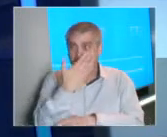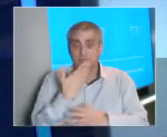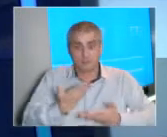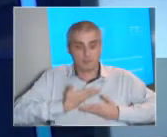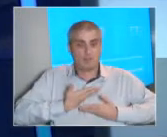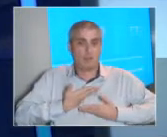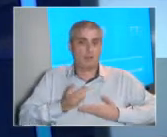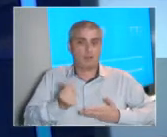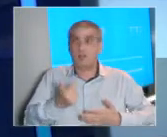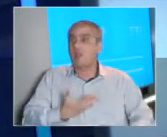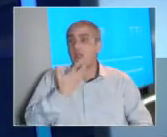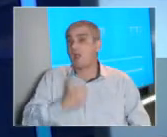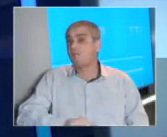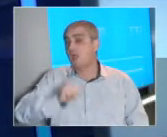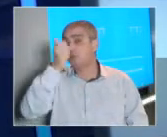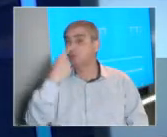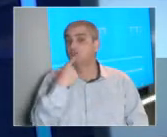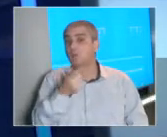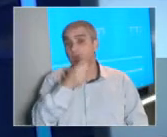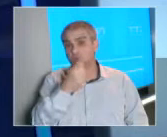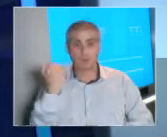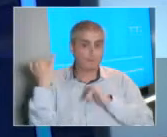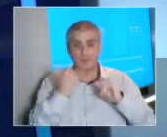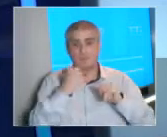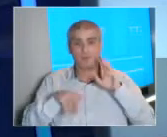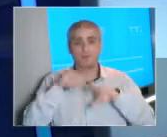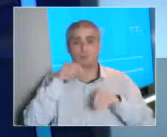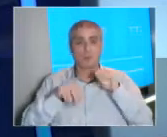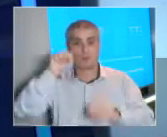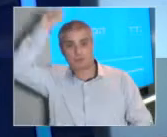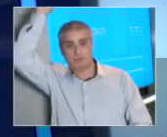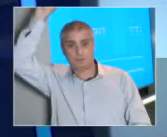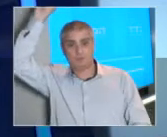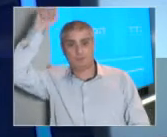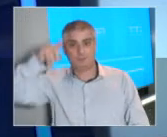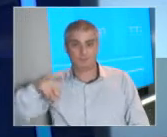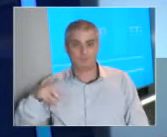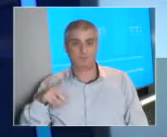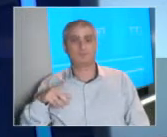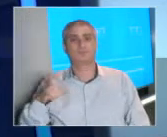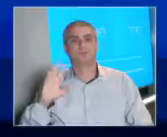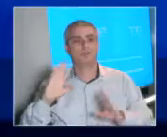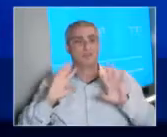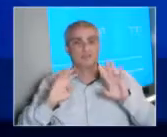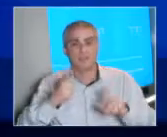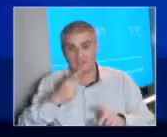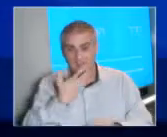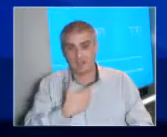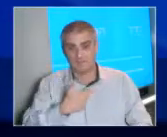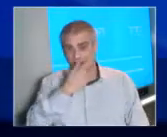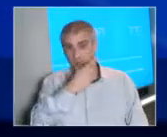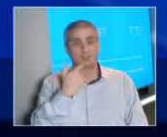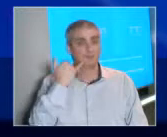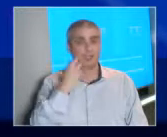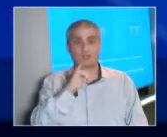קיבלה אותם בחינם. מה, ראשון לציון הרב הראשי, כשהוא אומר שאתם מייבאים בוחרים קומוניסטים? אז תשמע, בוא נגיד ככה, שאם הרב הראשי יצחק